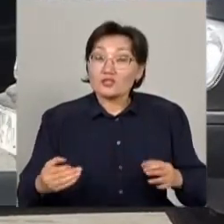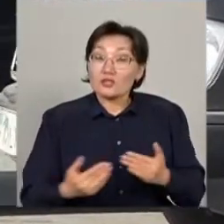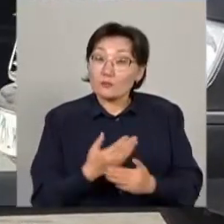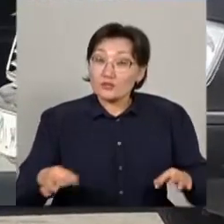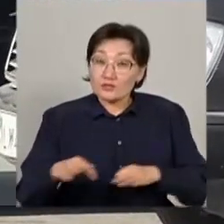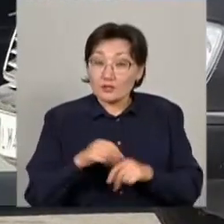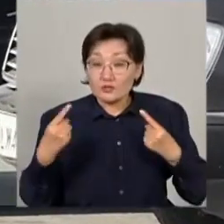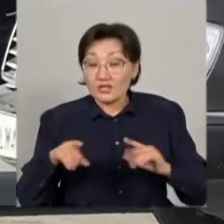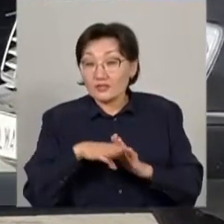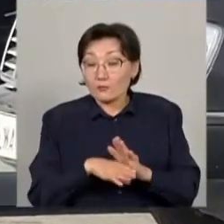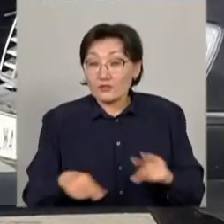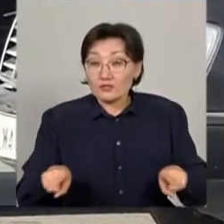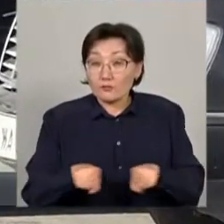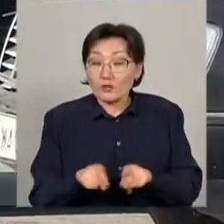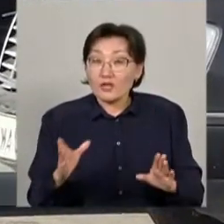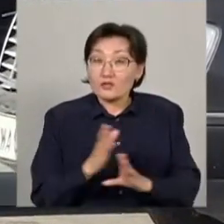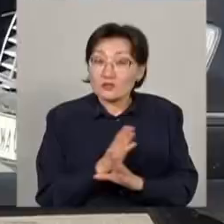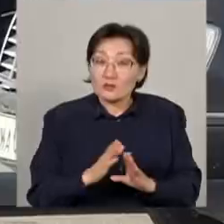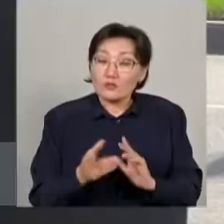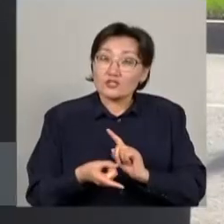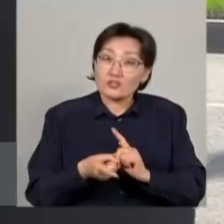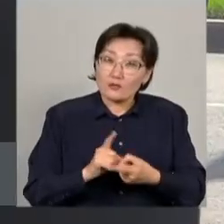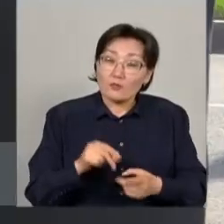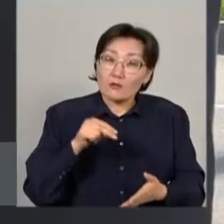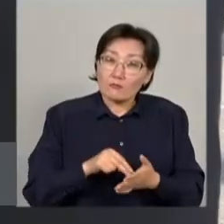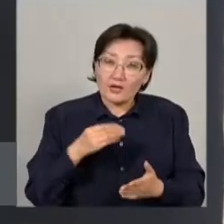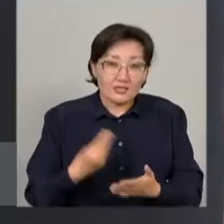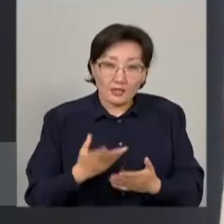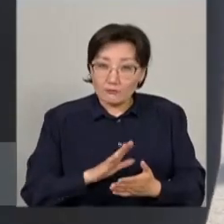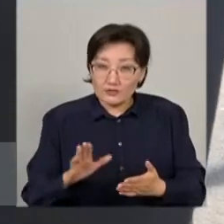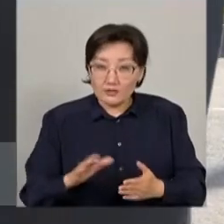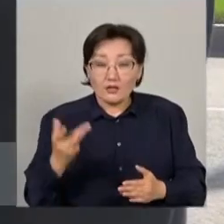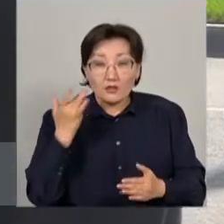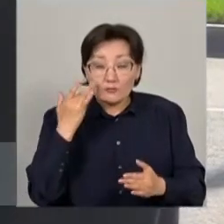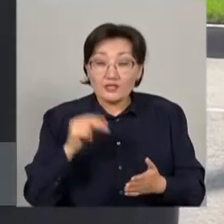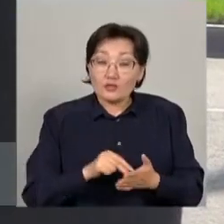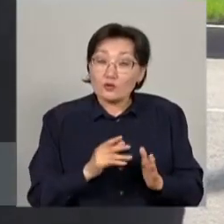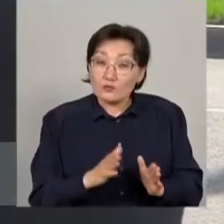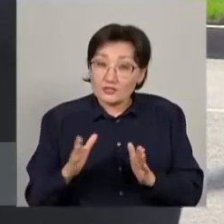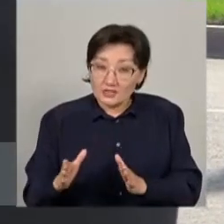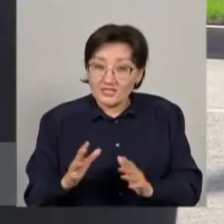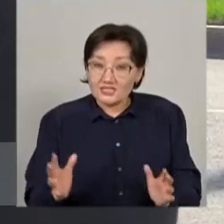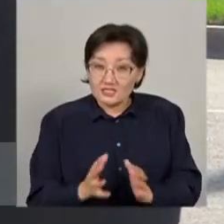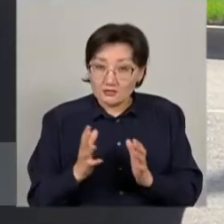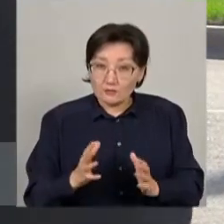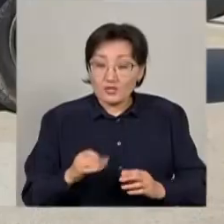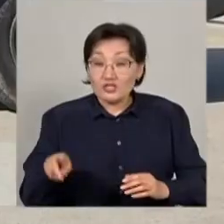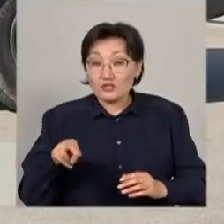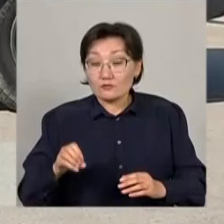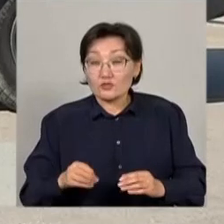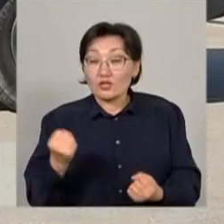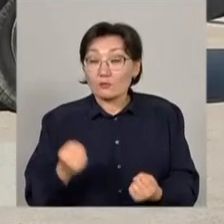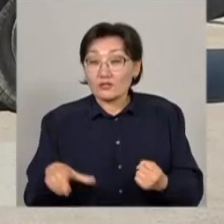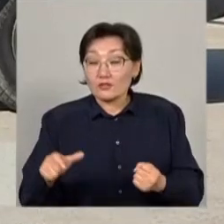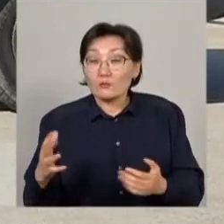өзге платформалар секілді ауарайы күрт бұзылса да баға көтерілмейді, әрдайым баға тұрақтырлығы сақталады. Сонымен қатар